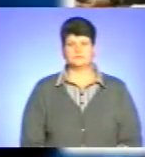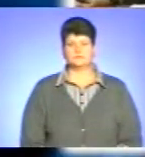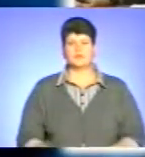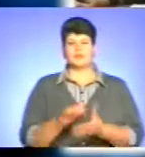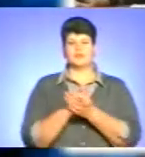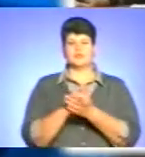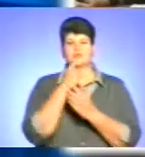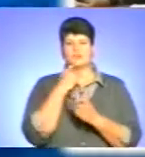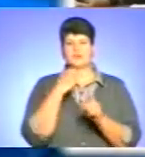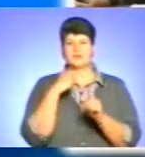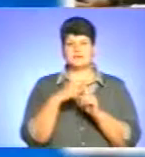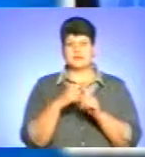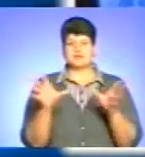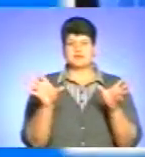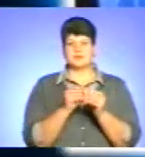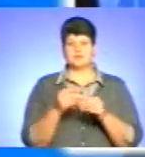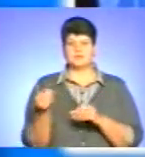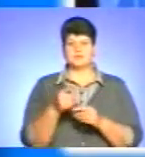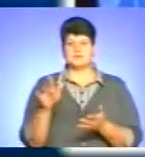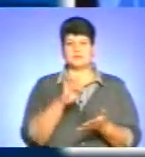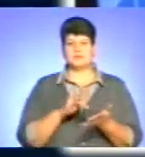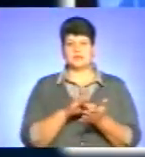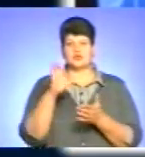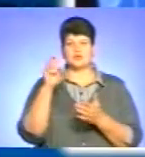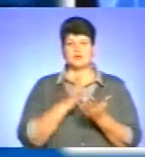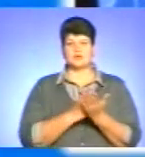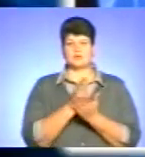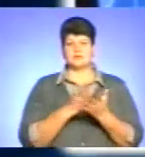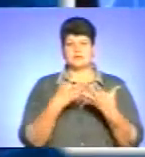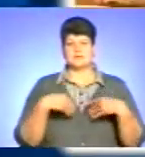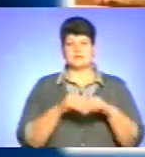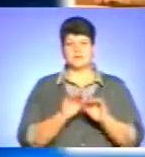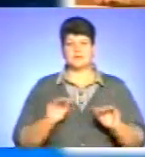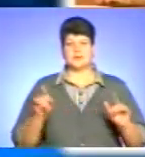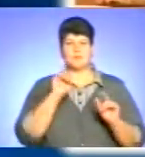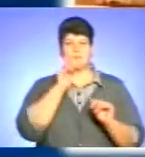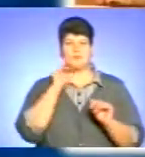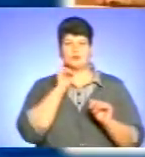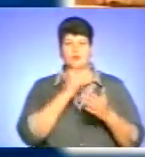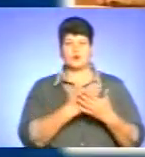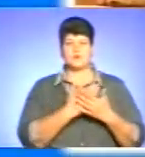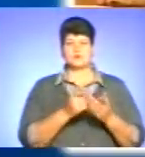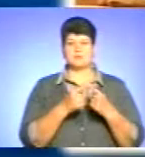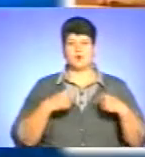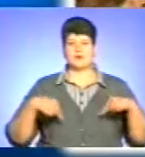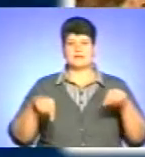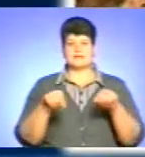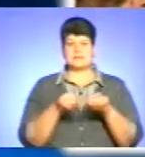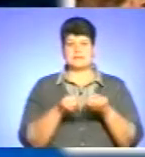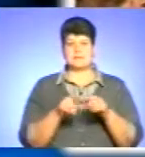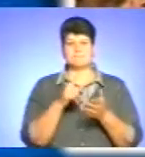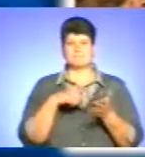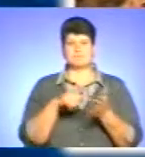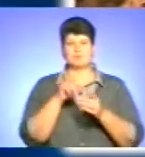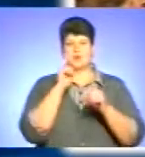Товариство Червоного Хреста спільно із Тернопільським центром соціальних служб для сім'ї, дітей і молоді, громадськими організаціями і міською